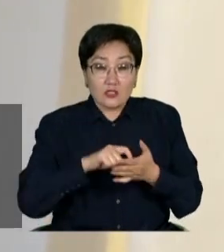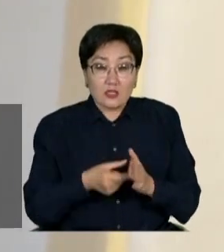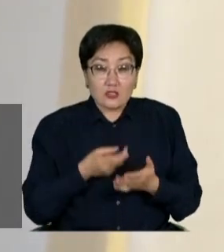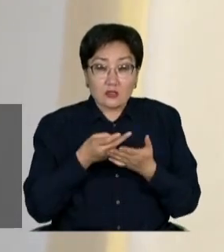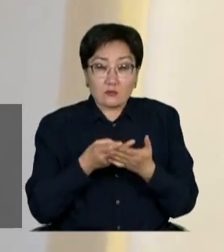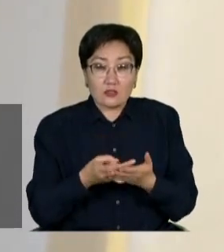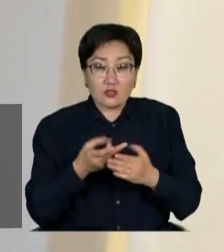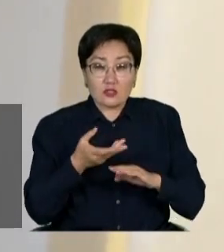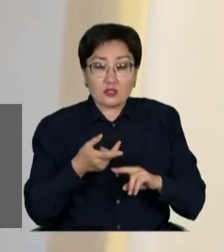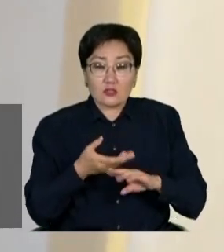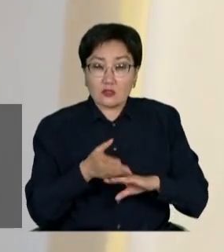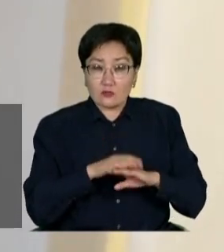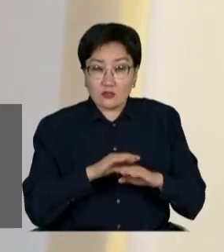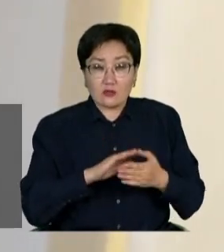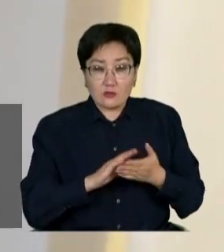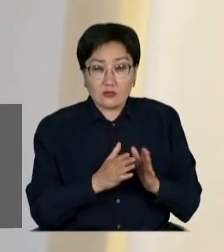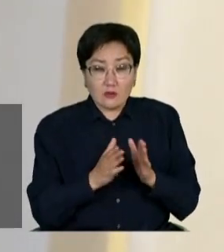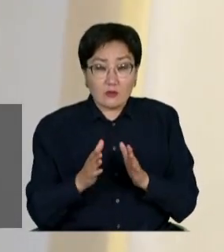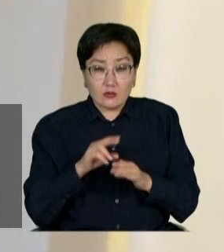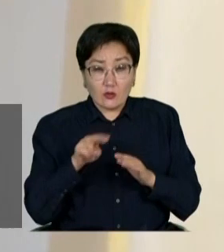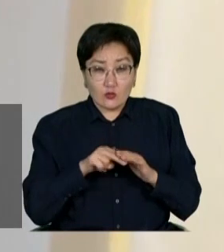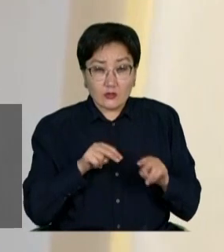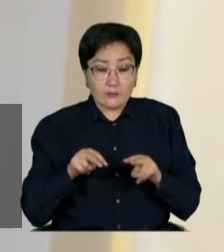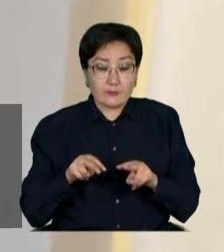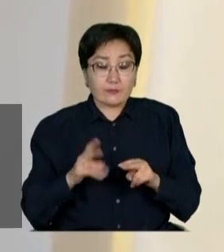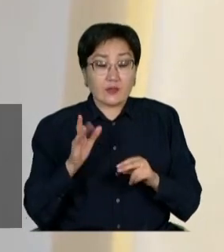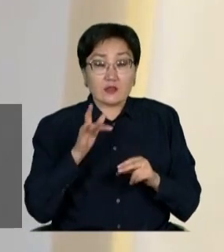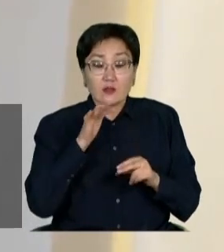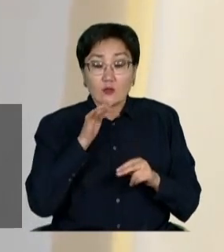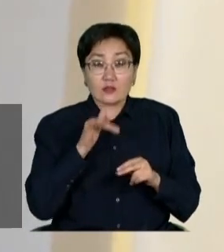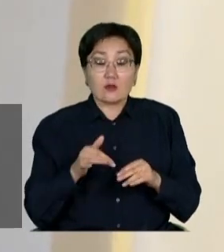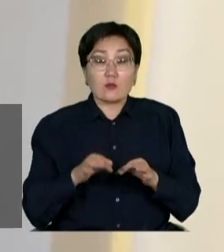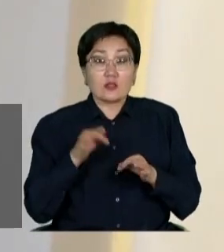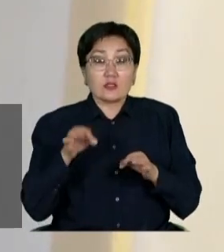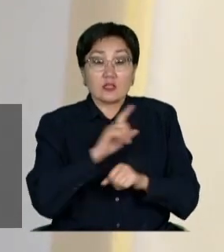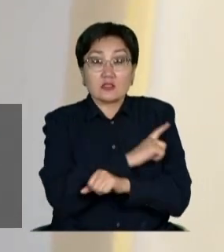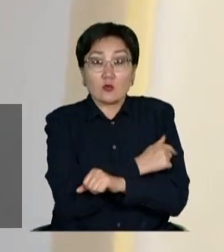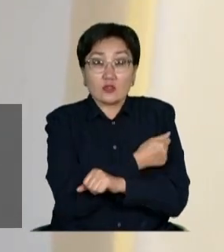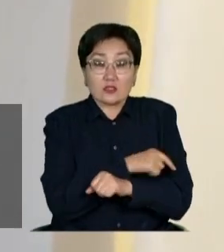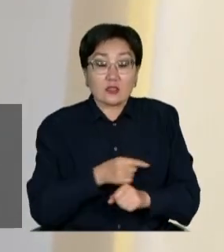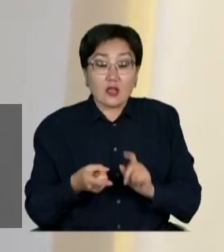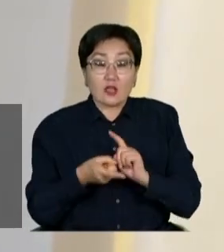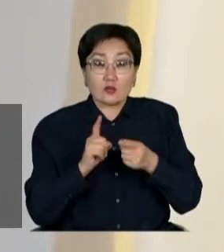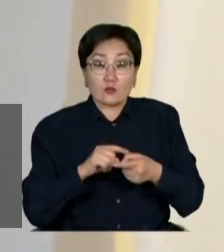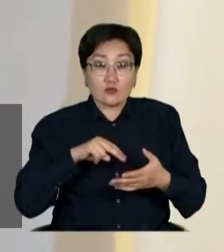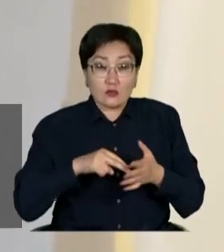жатыр, жағдайлары тұрақты, бақылауда. Алдағы уақытта облыстық ауруханаға ауыстырылу жоспарлануда.